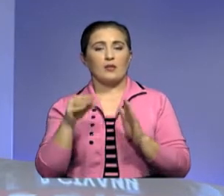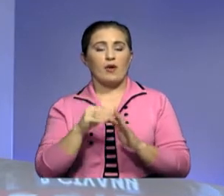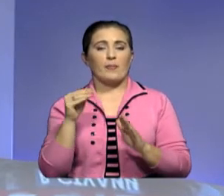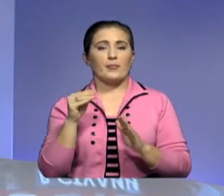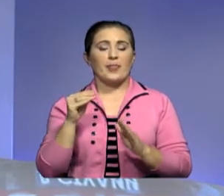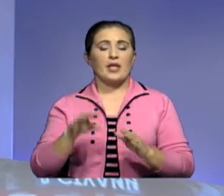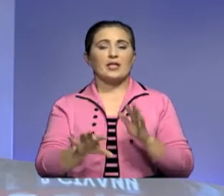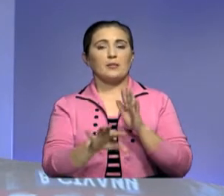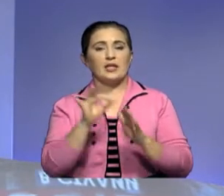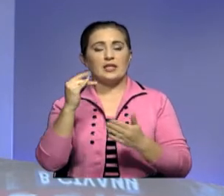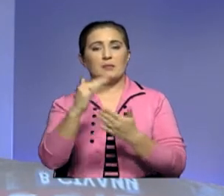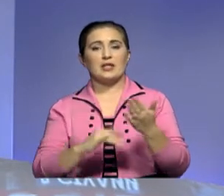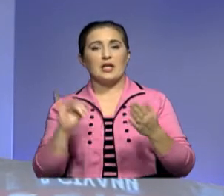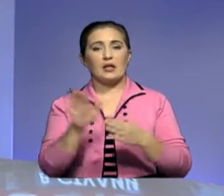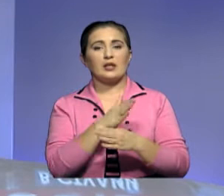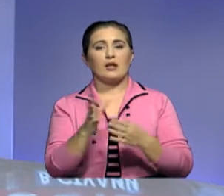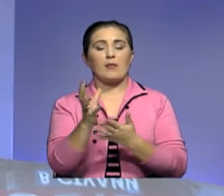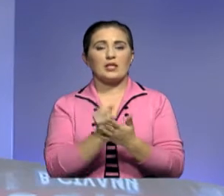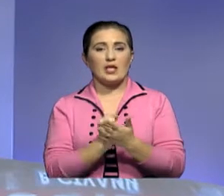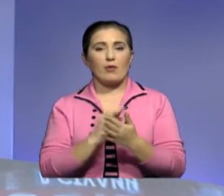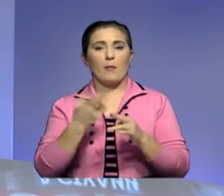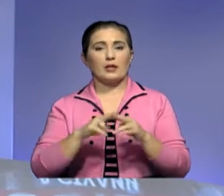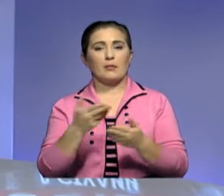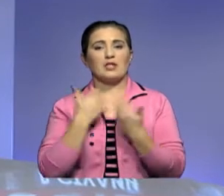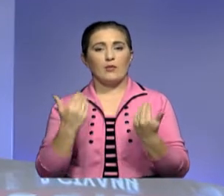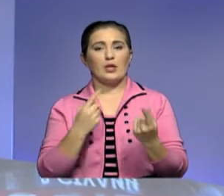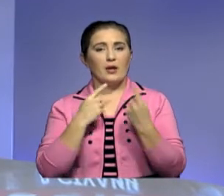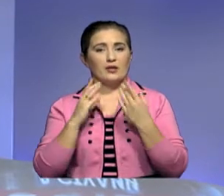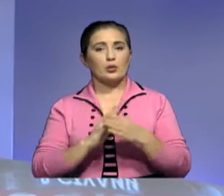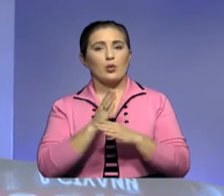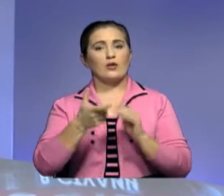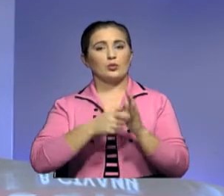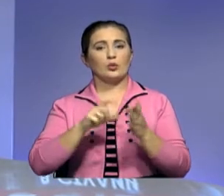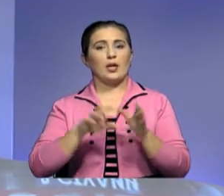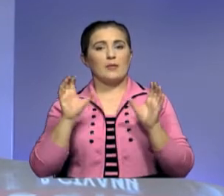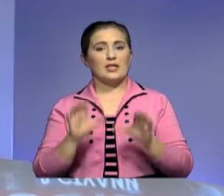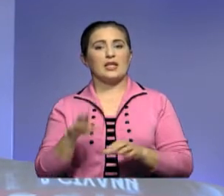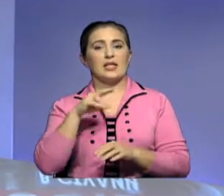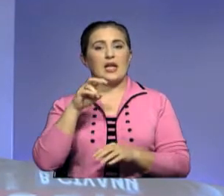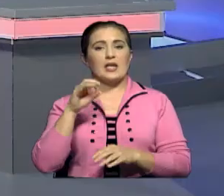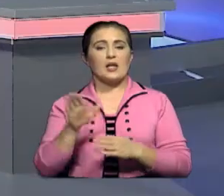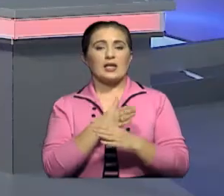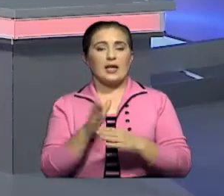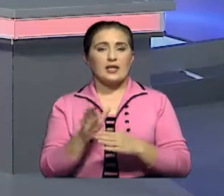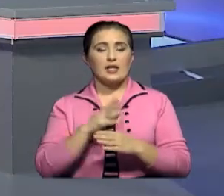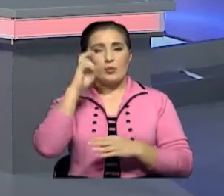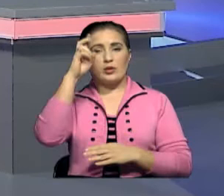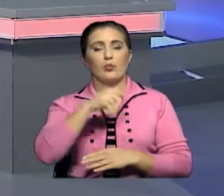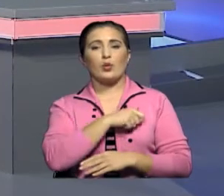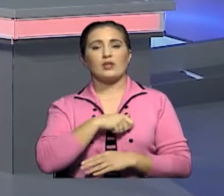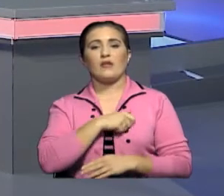избирательных списков и кадровом резерве об этом мы сегодня поговорим с гостем студии председателем отделения депутатом горсовета